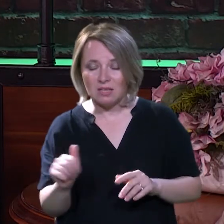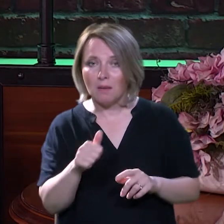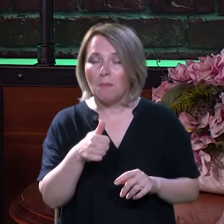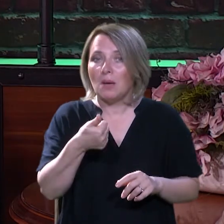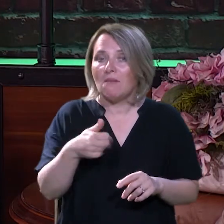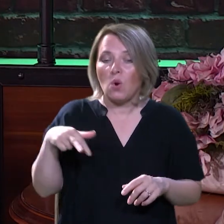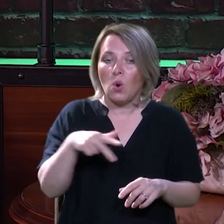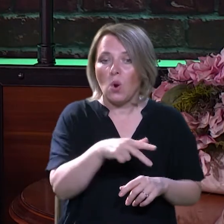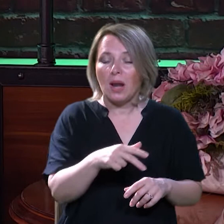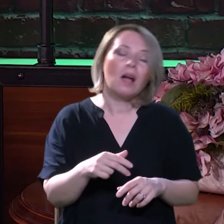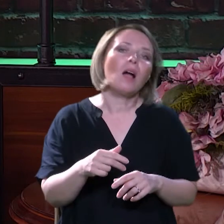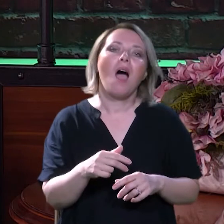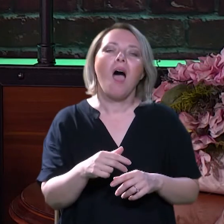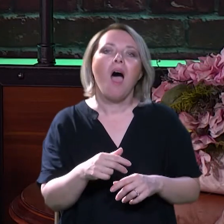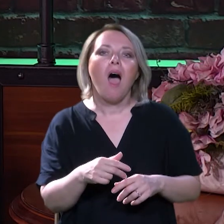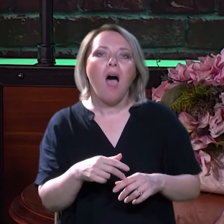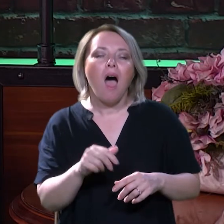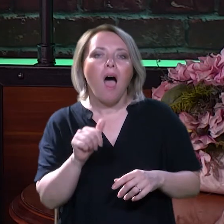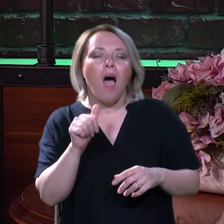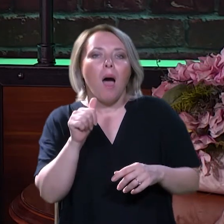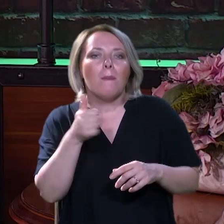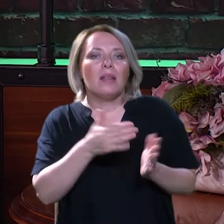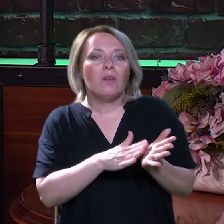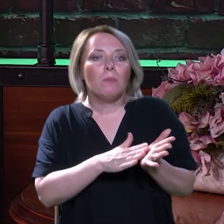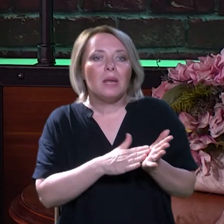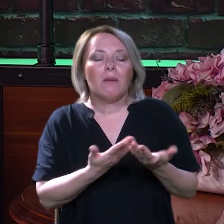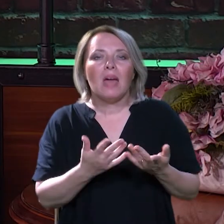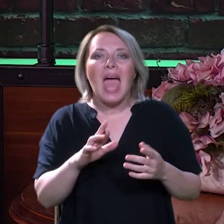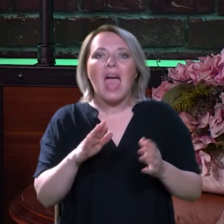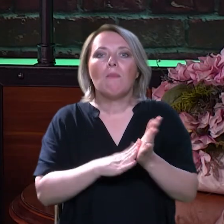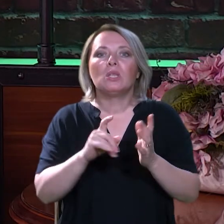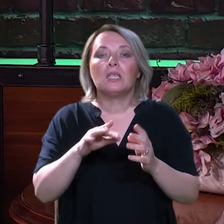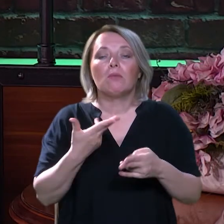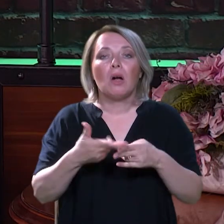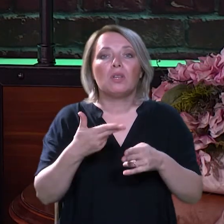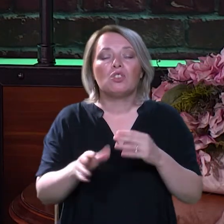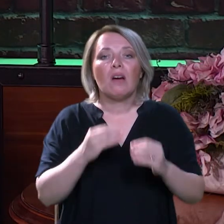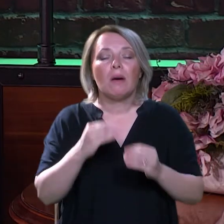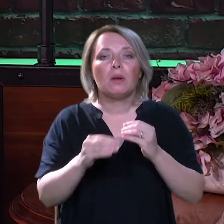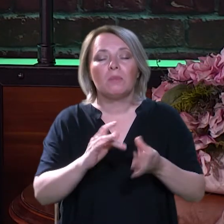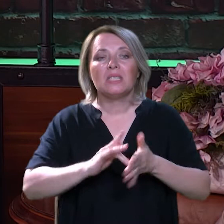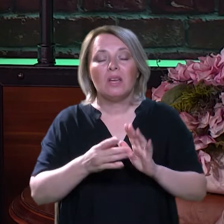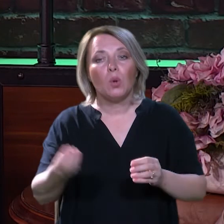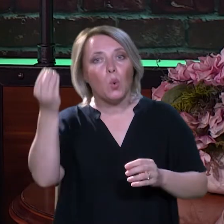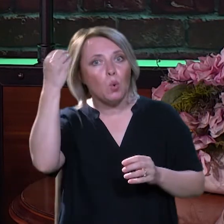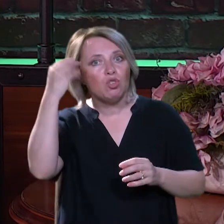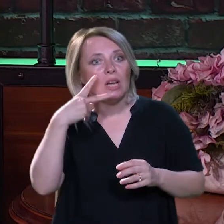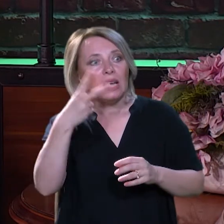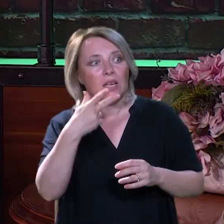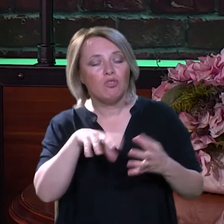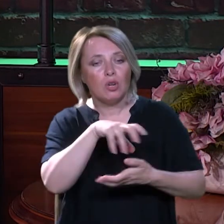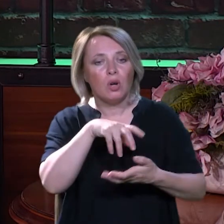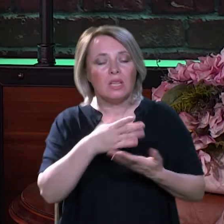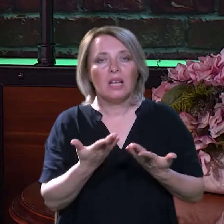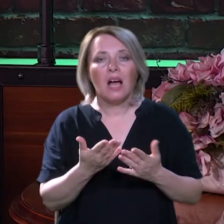korake, tako i uči i prve obrasce emocionalnog reagiranja, svladavanja teškoća, rješavanja problema. Sve to uči gledajući svoje